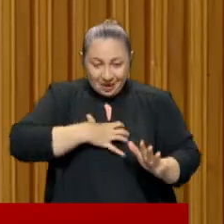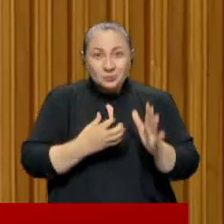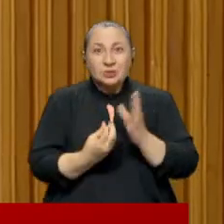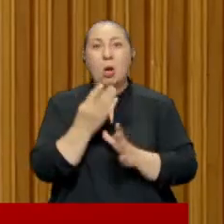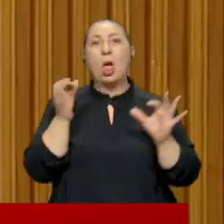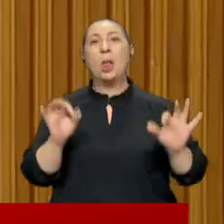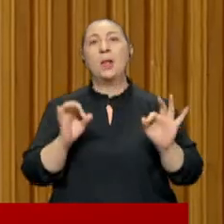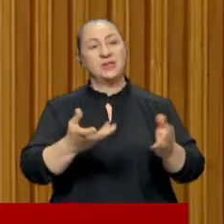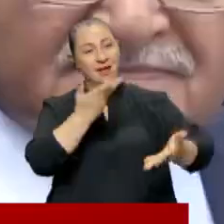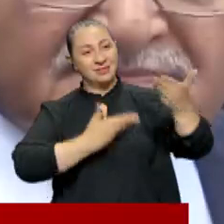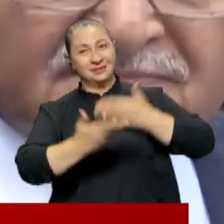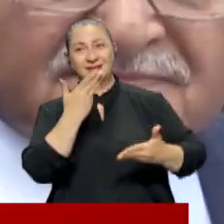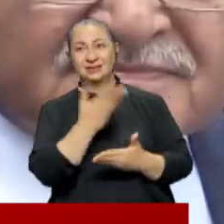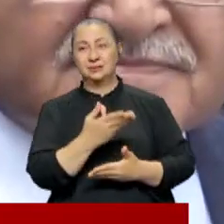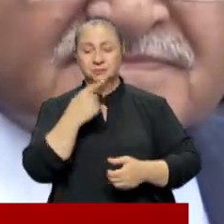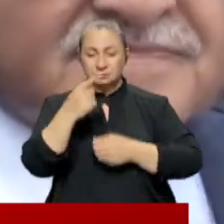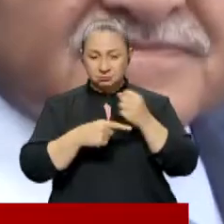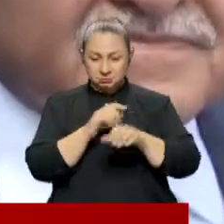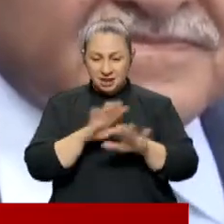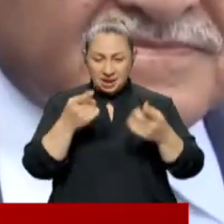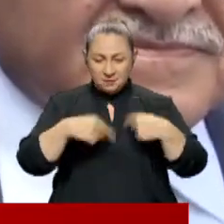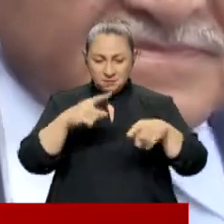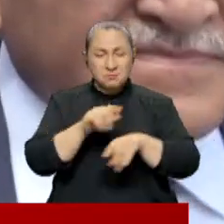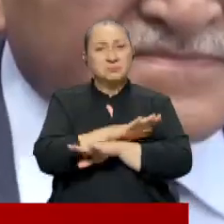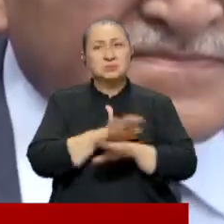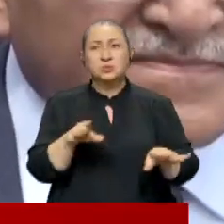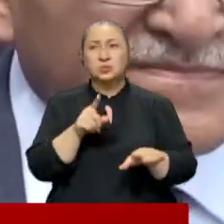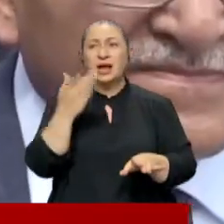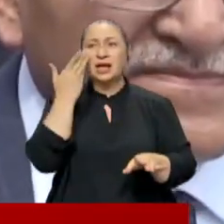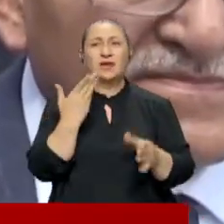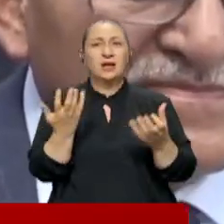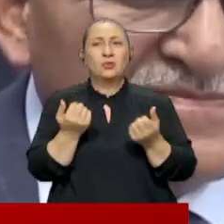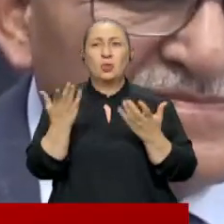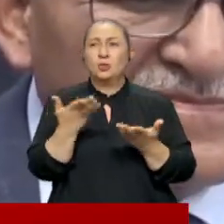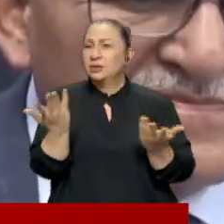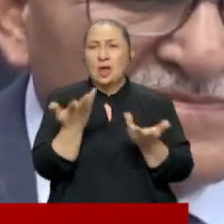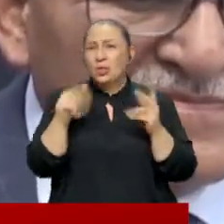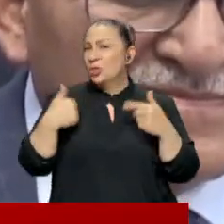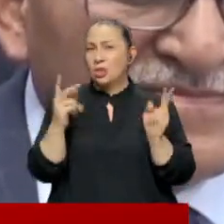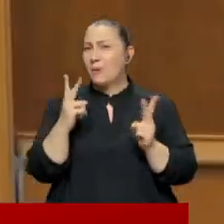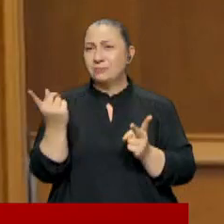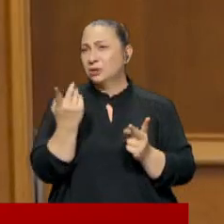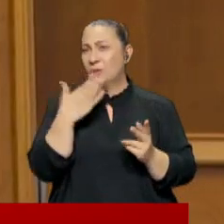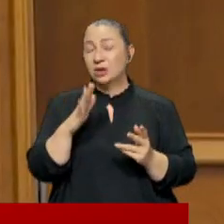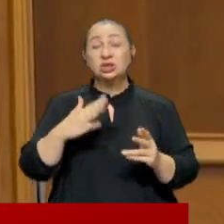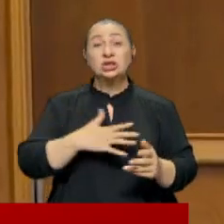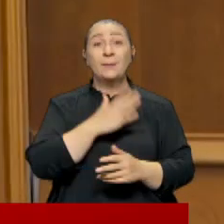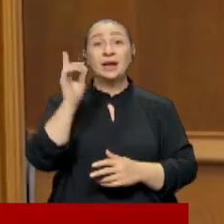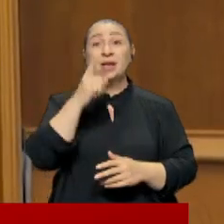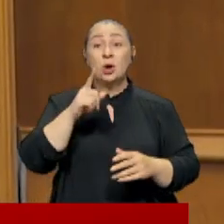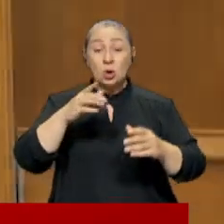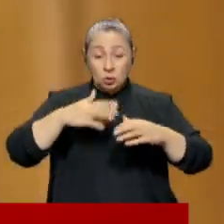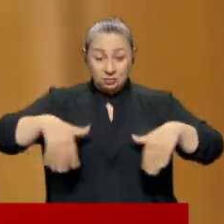çıkmanın önemini bize anlattılar. Sene sonu gelmiş, imtihanlar bitmiş. Bunun da keyfini çıkarıyorlar. Bundan daha normal ne olabilir ki? CHP liderinin